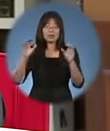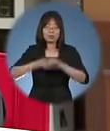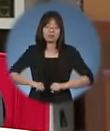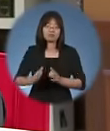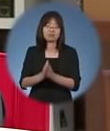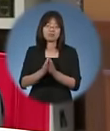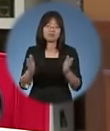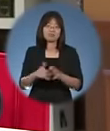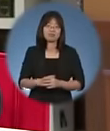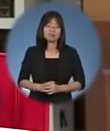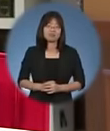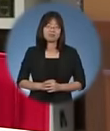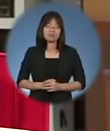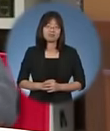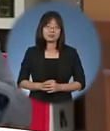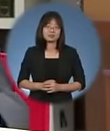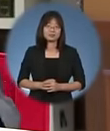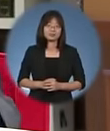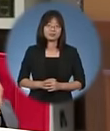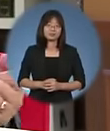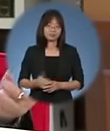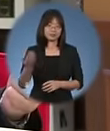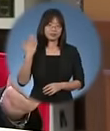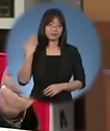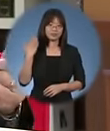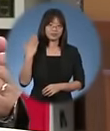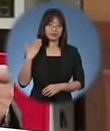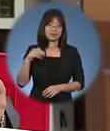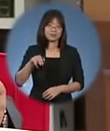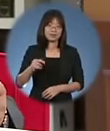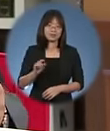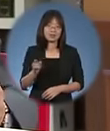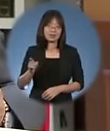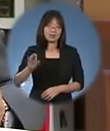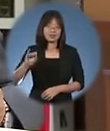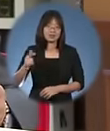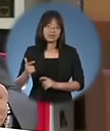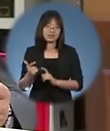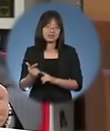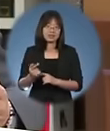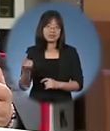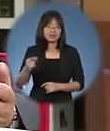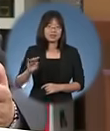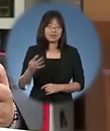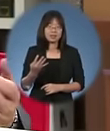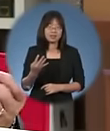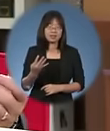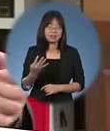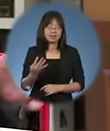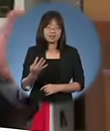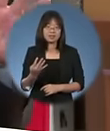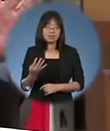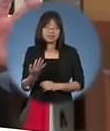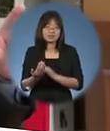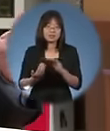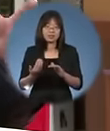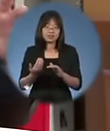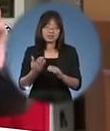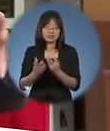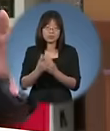시작합니다. 그러니까 그 전에 스페인이 1492년에 통일되기 전까지만 하더라도